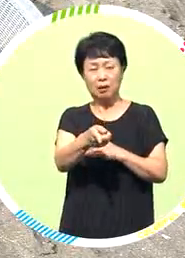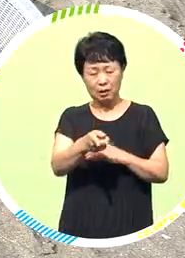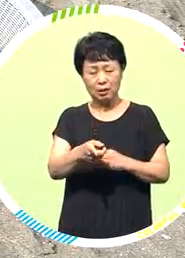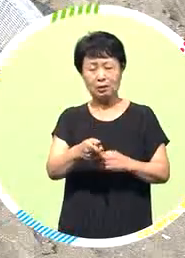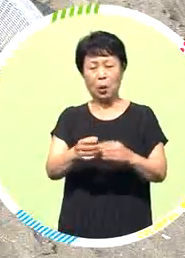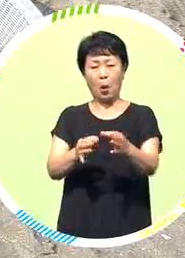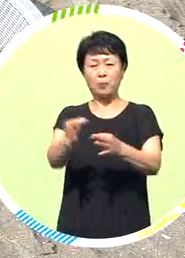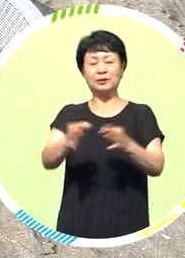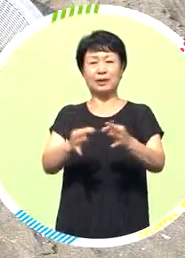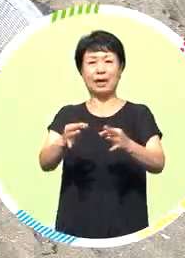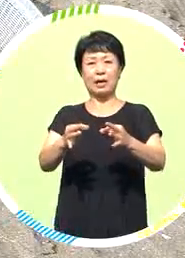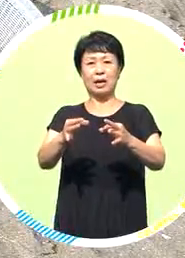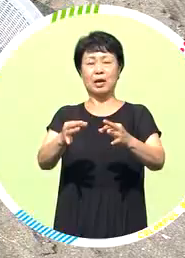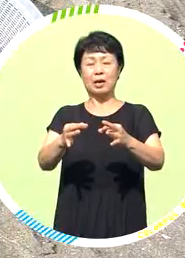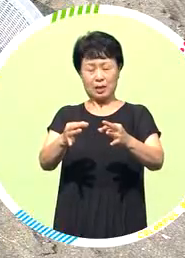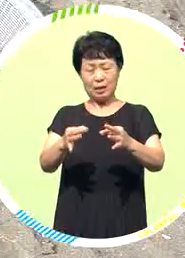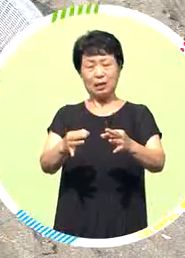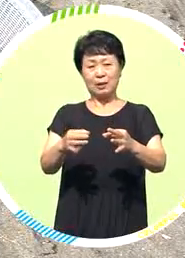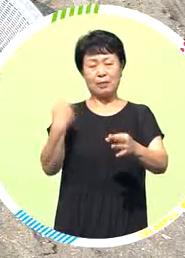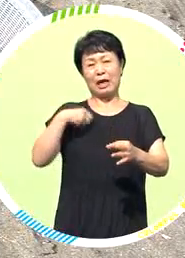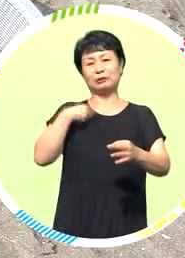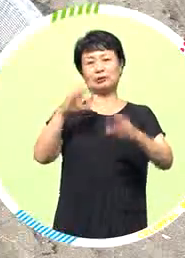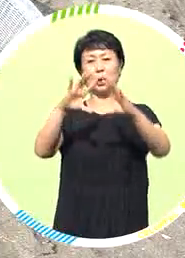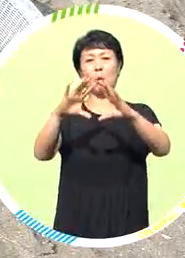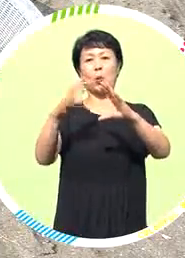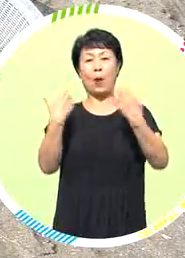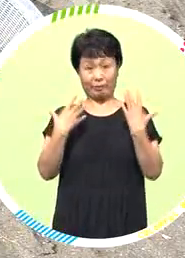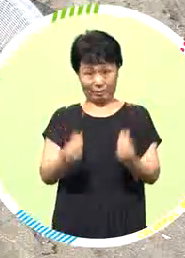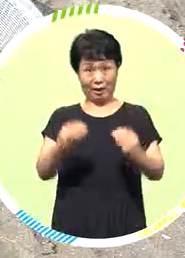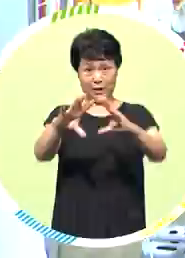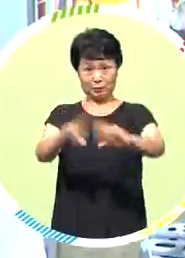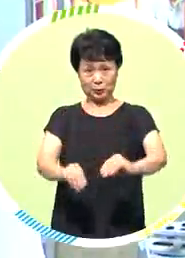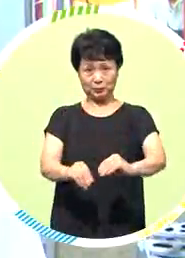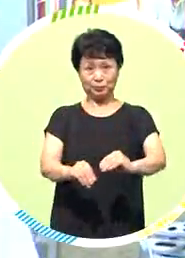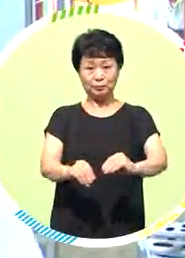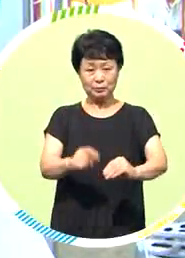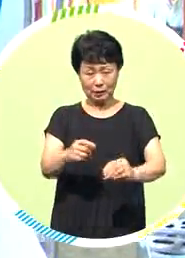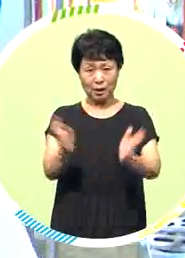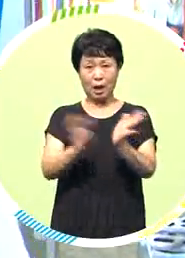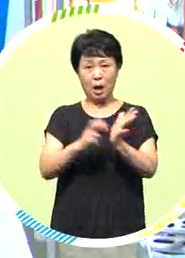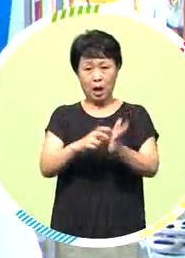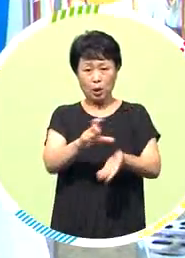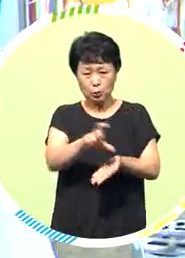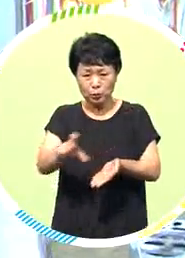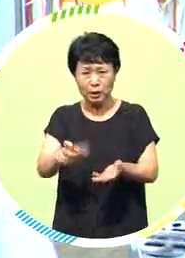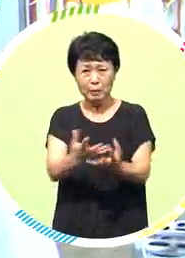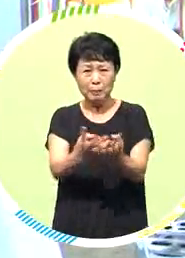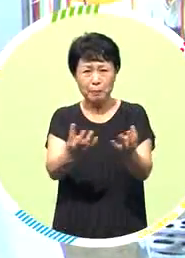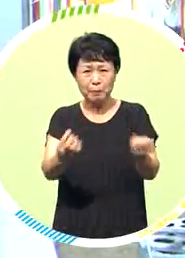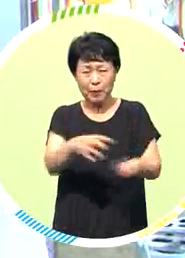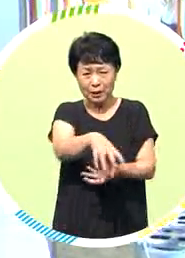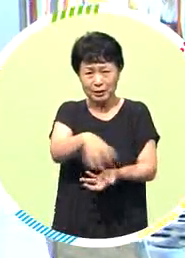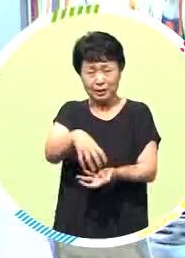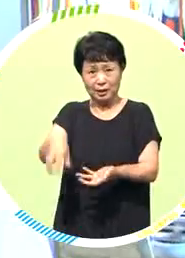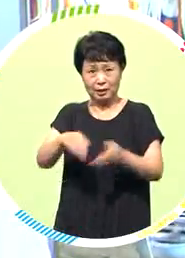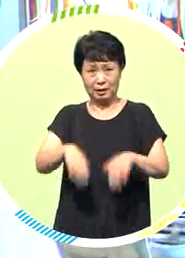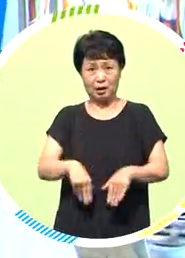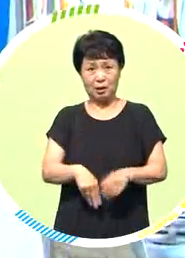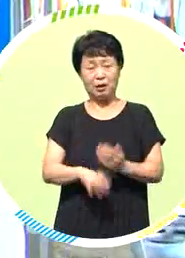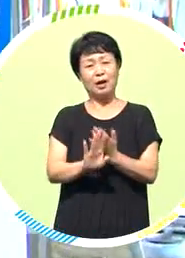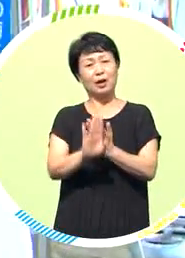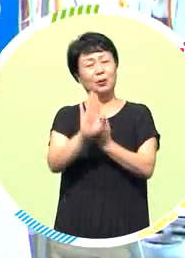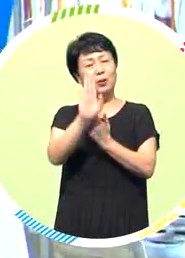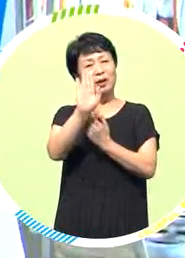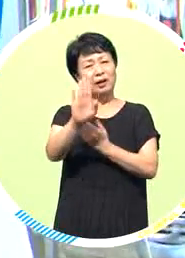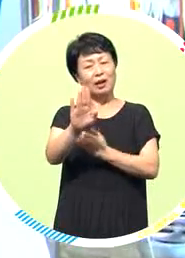または建てる時に出てきた釘でですね、その量がものすごかったんです、釘を一本も使わない海の家を作ったら、なん